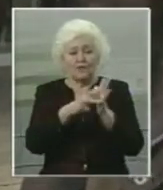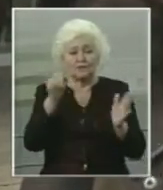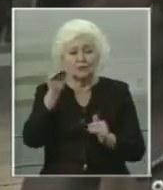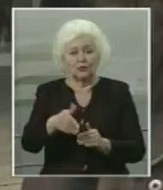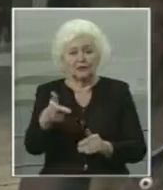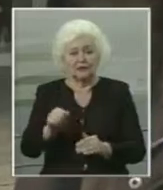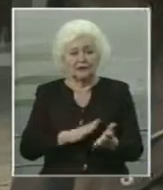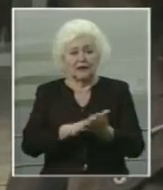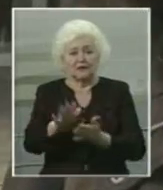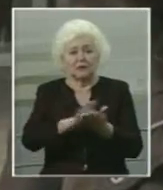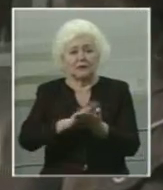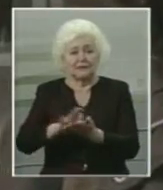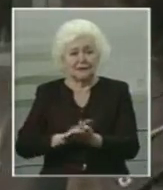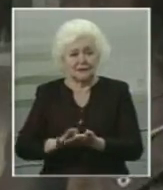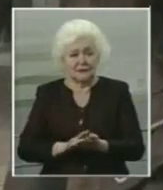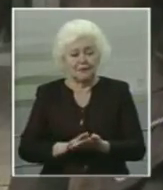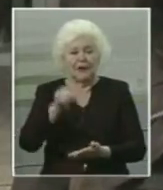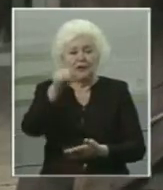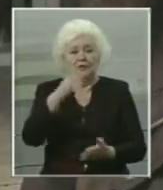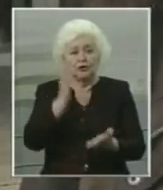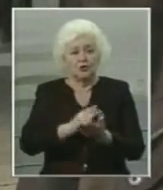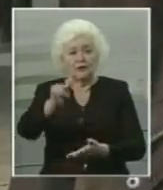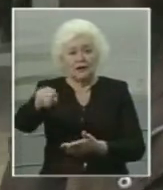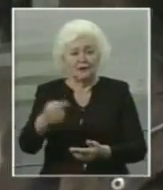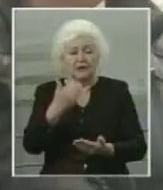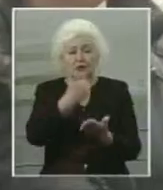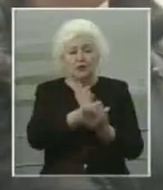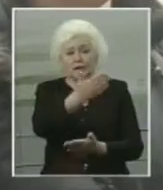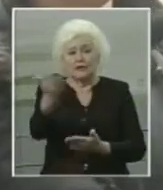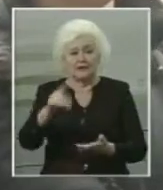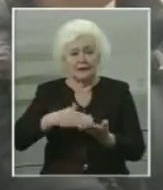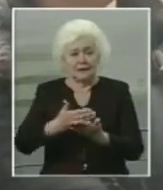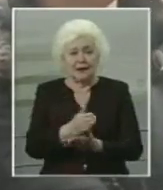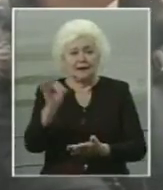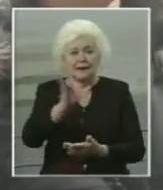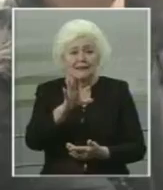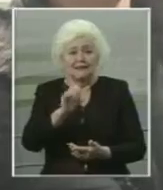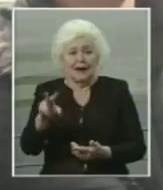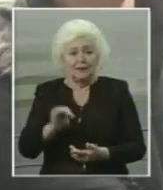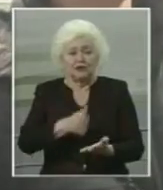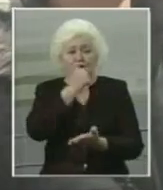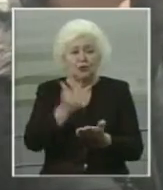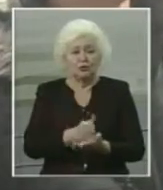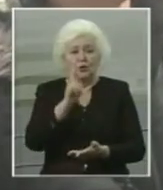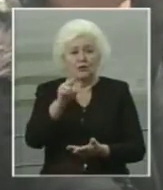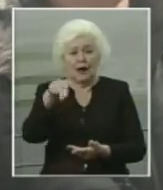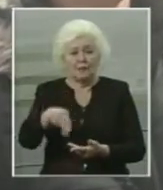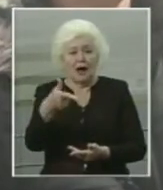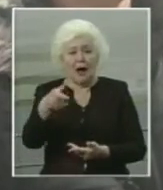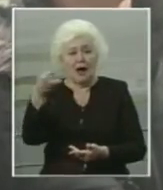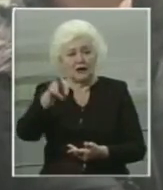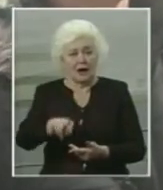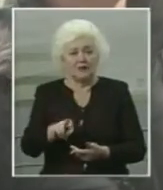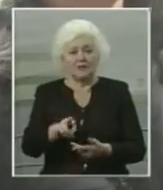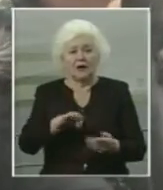гривень йдуть на стерилізацію. І то є претензії до її якості. Ігор Семенчев, який очолює комунальне підприємство «Гарантія»,